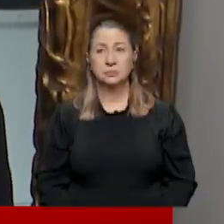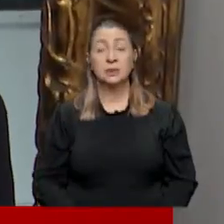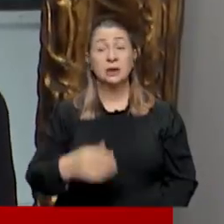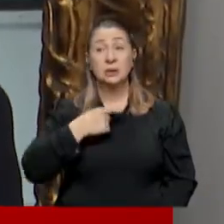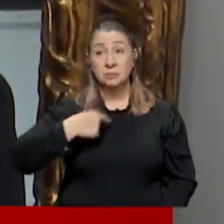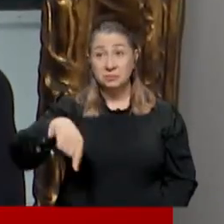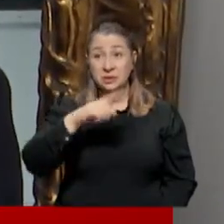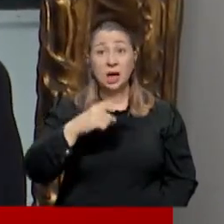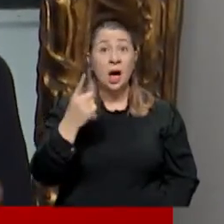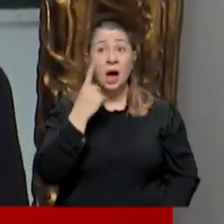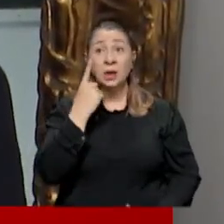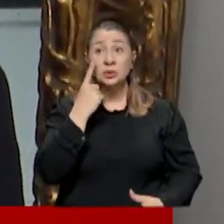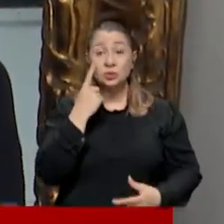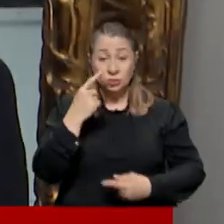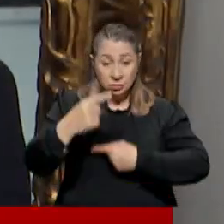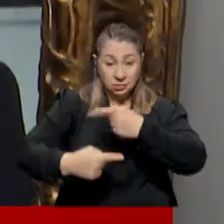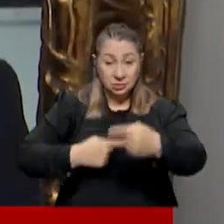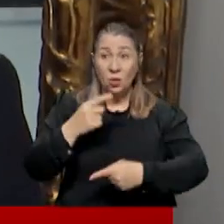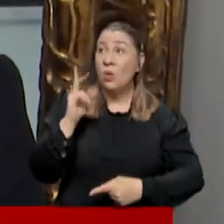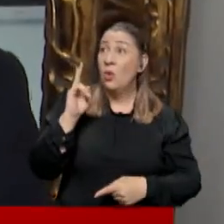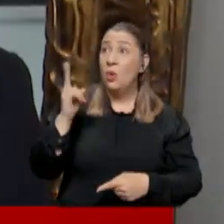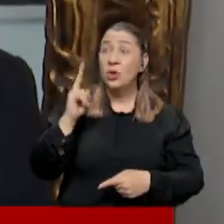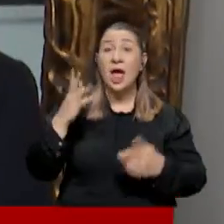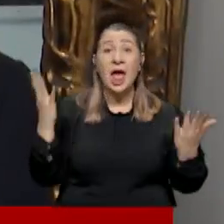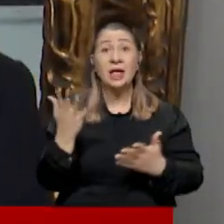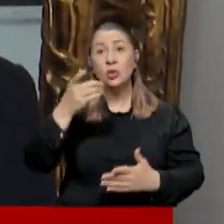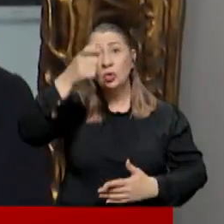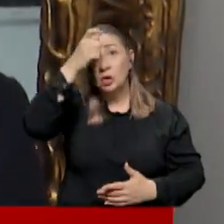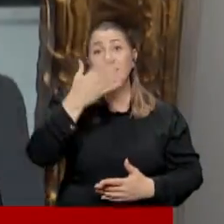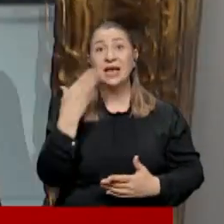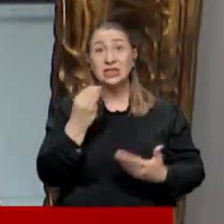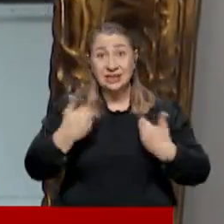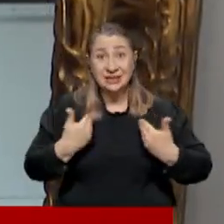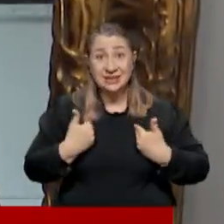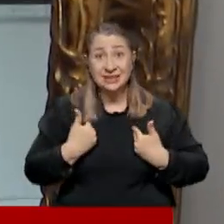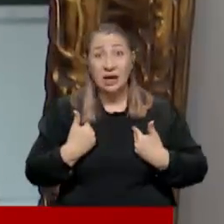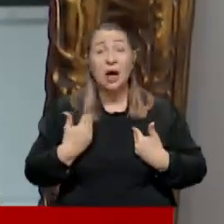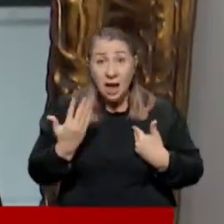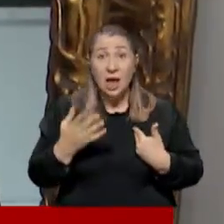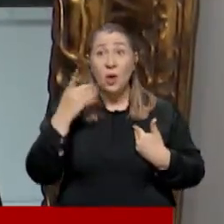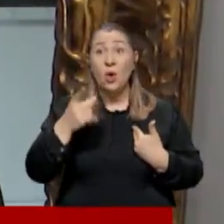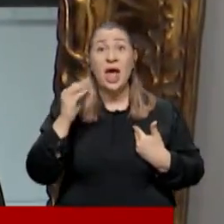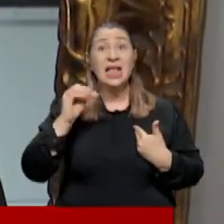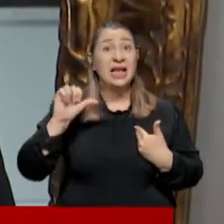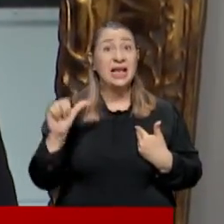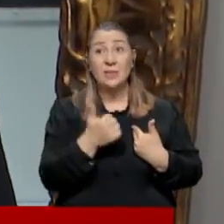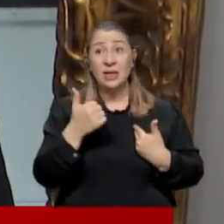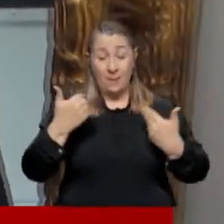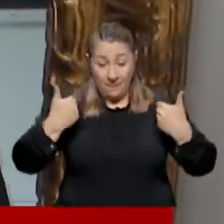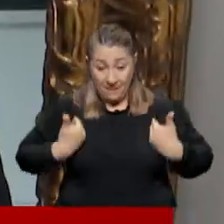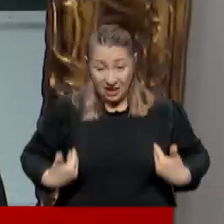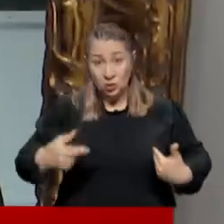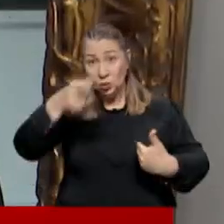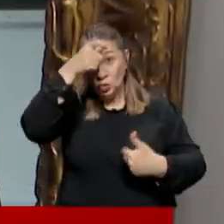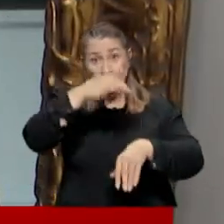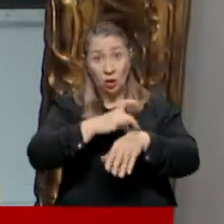Biz Atatürk'ün ahvadıyız. Onun ey Türk gençliği dediği gençleriz. Madem ki o en kıymetli şeyi, bedenini